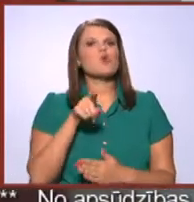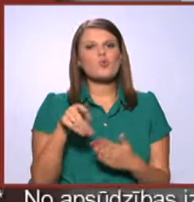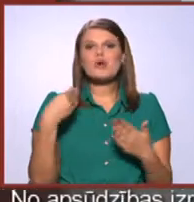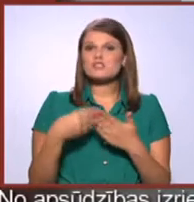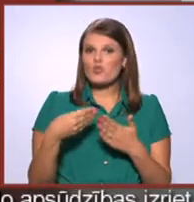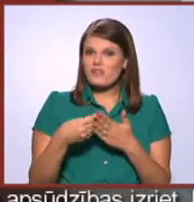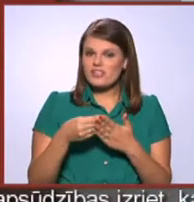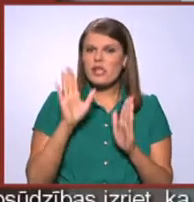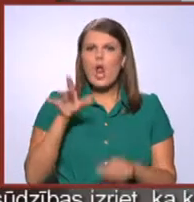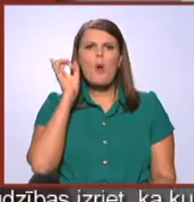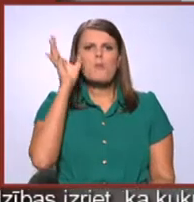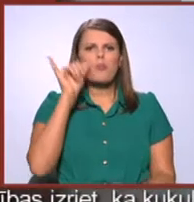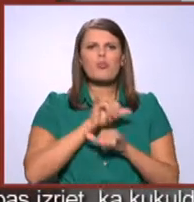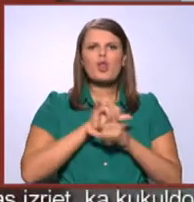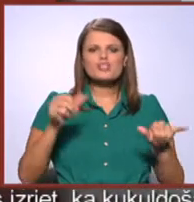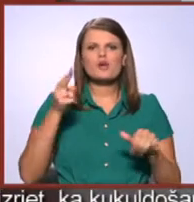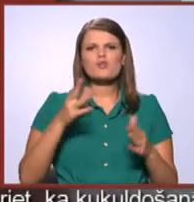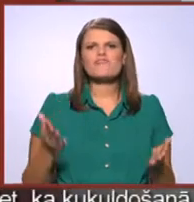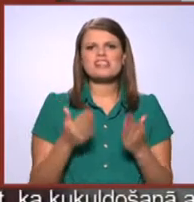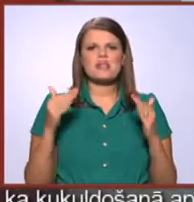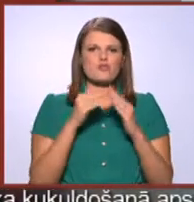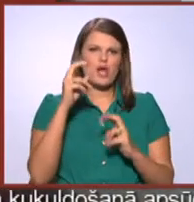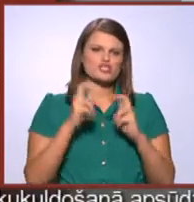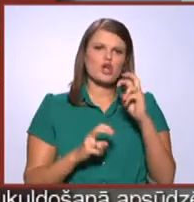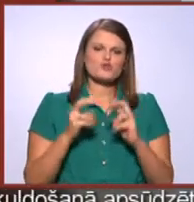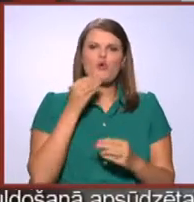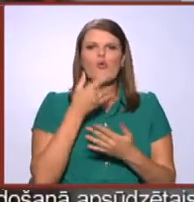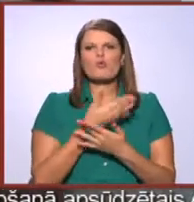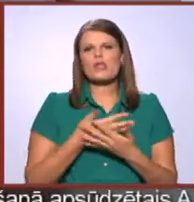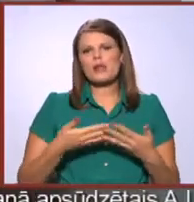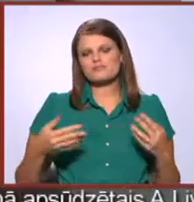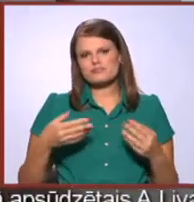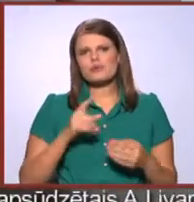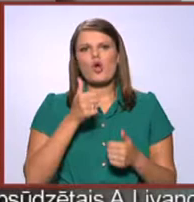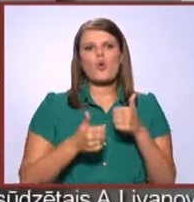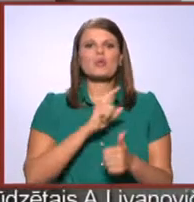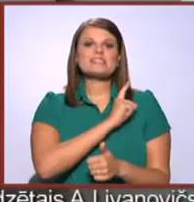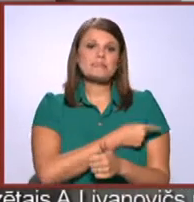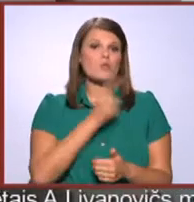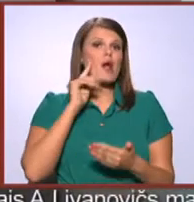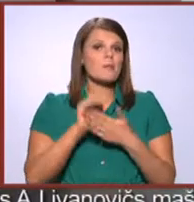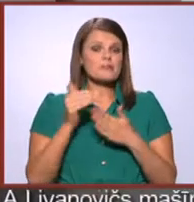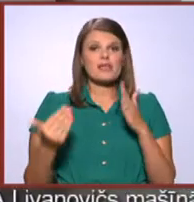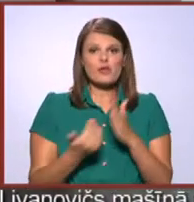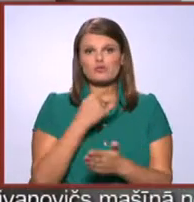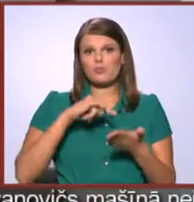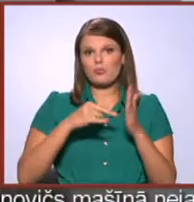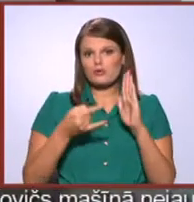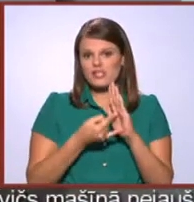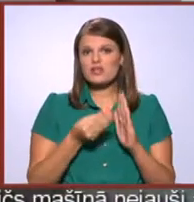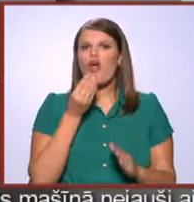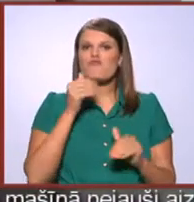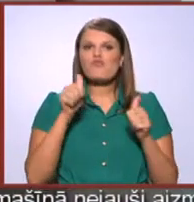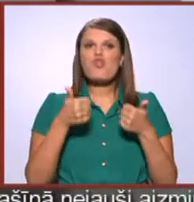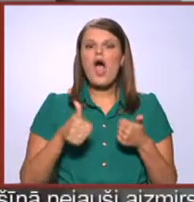Lai popularizētu un veicinātu mājās ražoto kulinārijas produktu konkurētspēju un atpazīstamību, tapis jauns projekts Food Art,